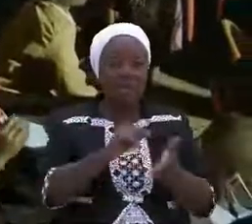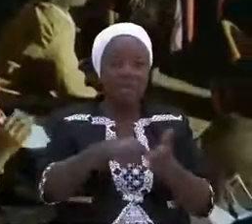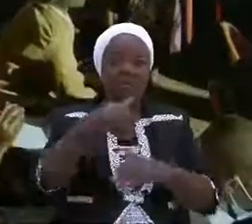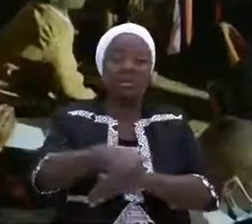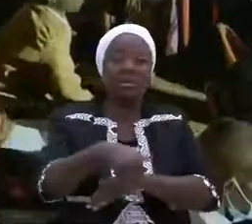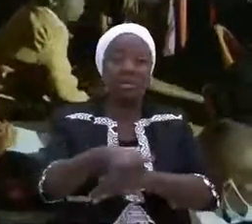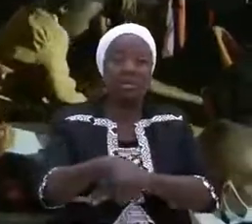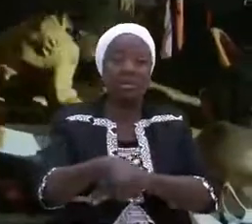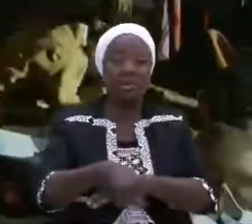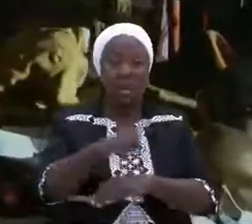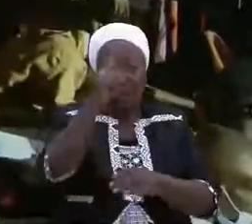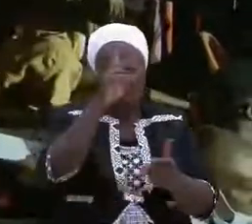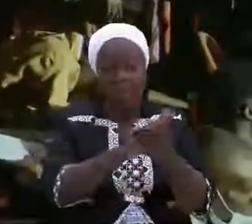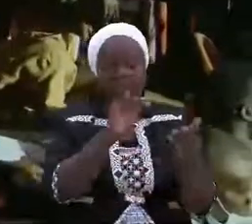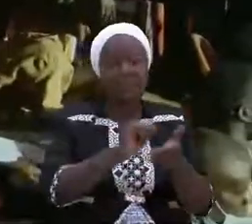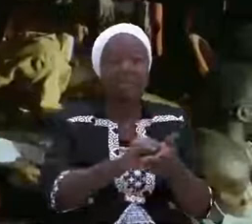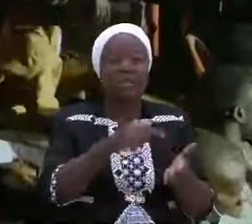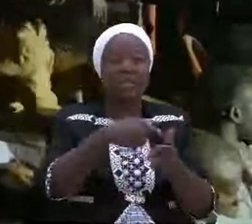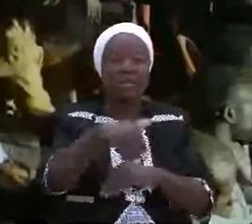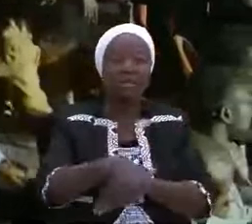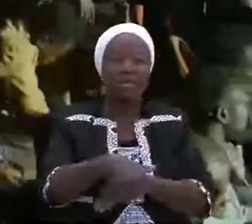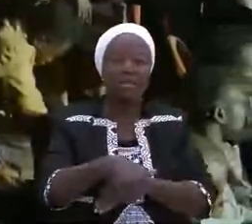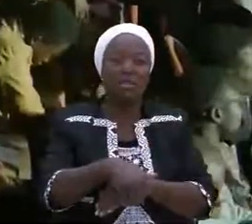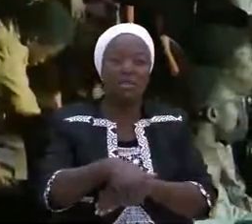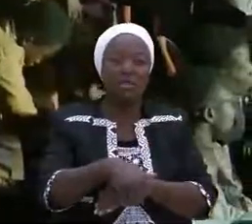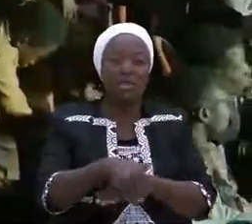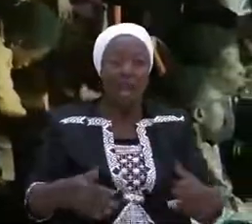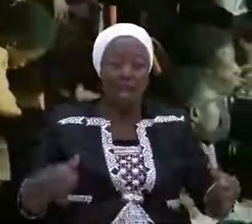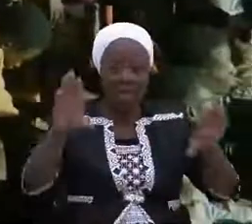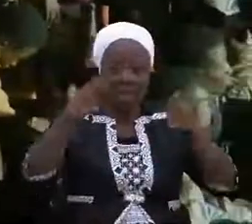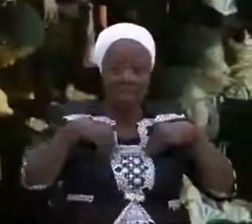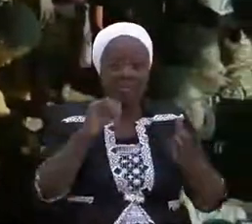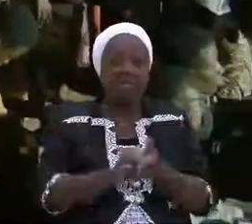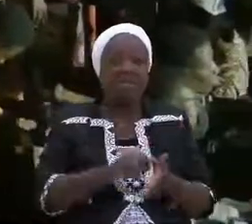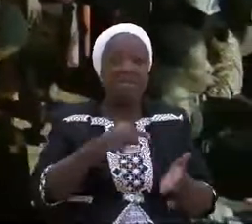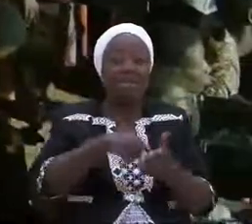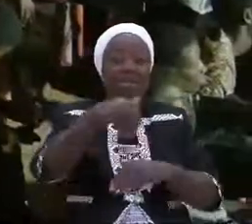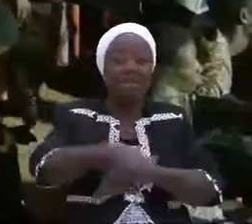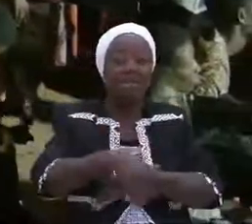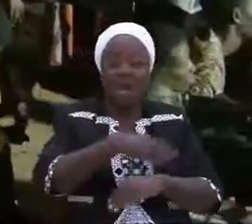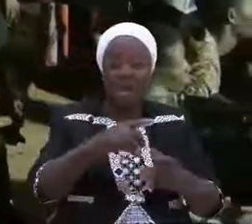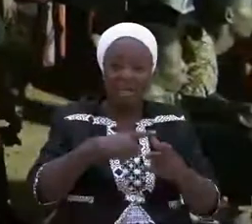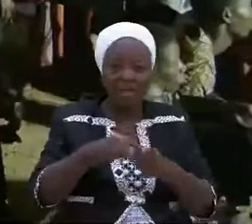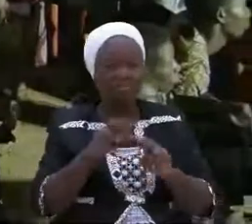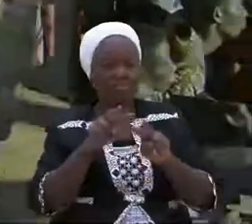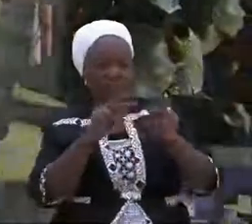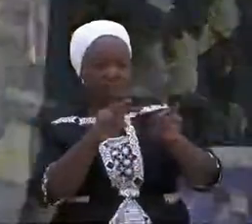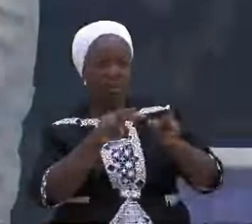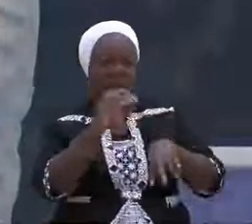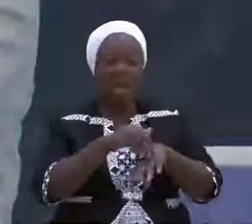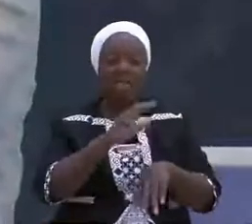soir, comme tu crois cela ce soir, comme tu embrasses ça ce soir, et